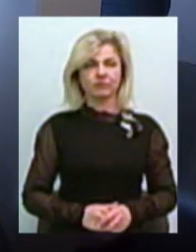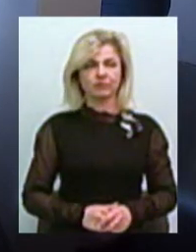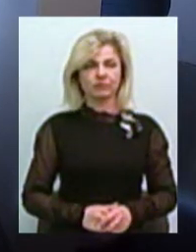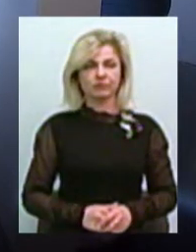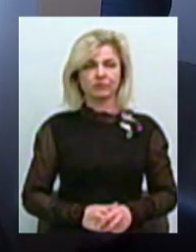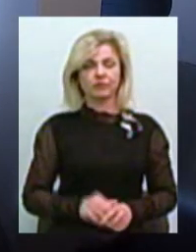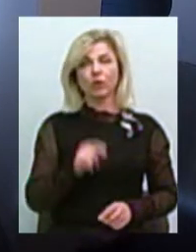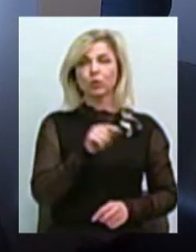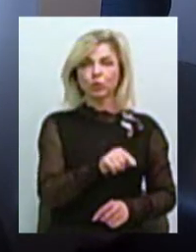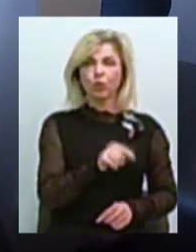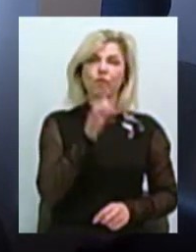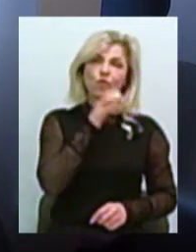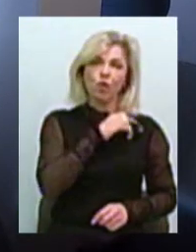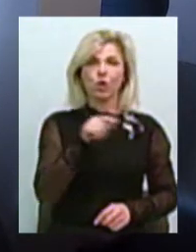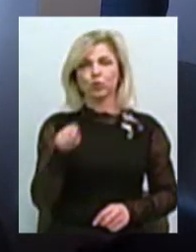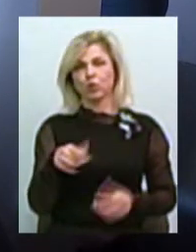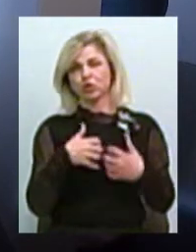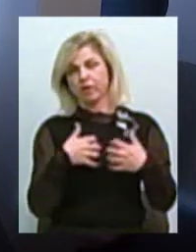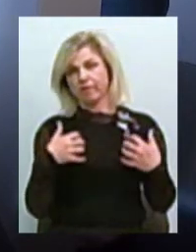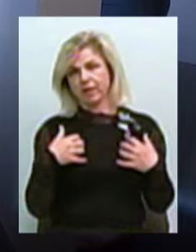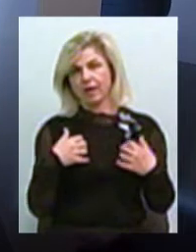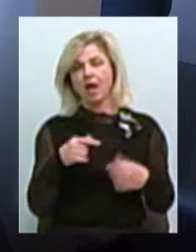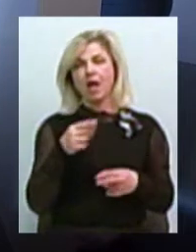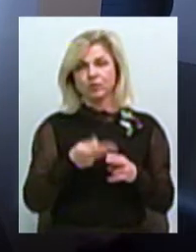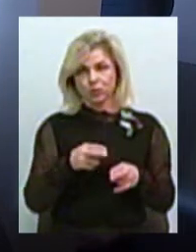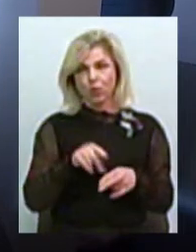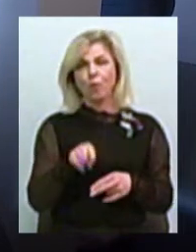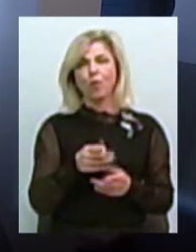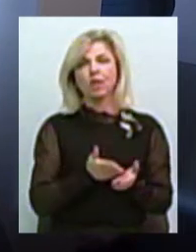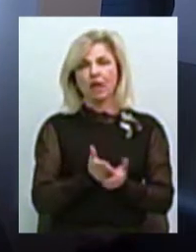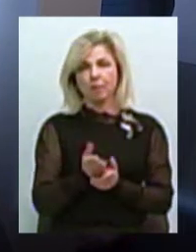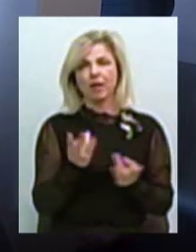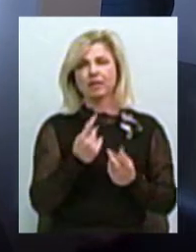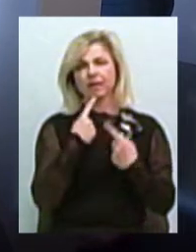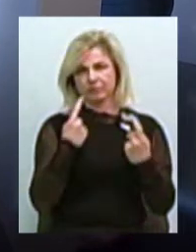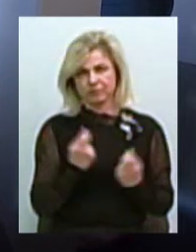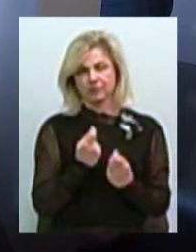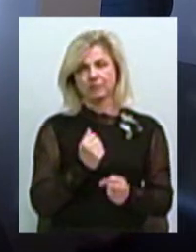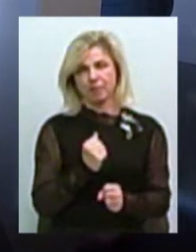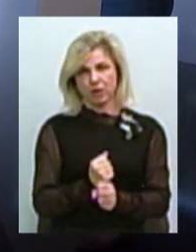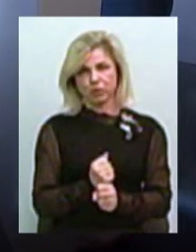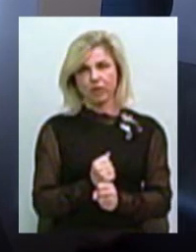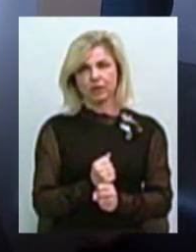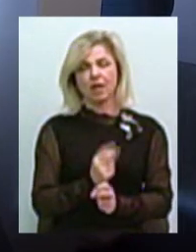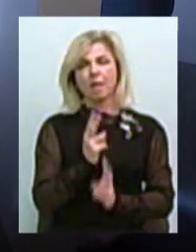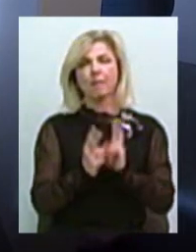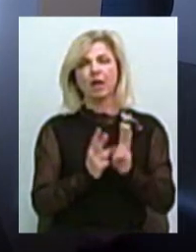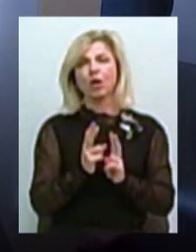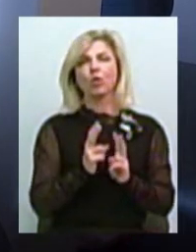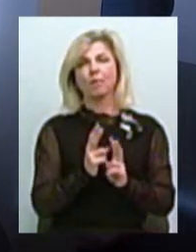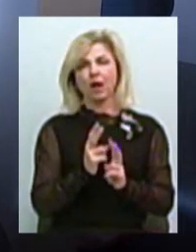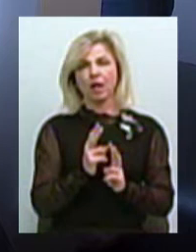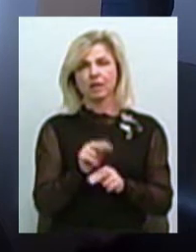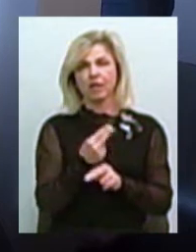тварина, то крадіжка. Тобто в цьому напрямку треба ще ретельно працювати, так? Так, треба ретельно працювати, переробляти